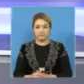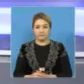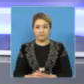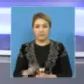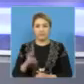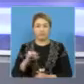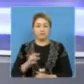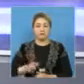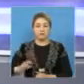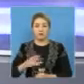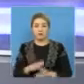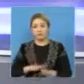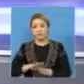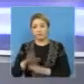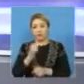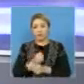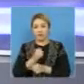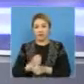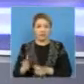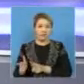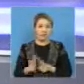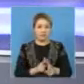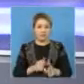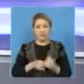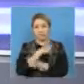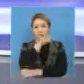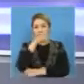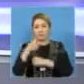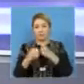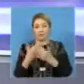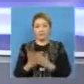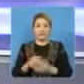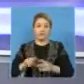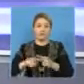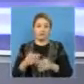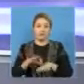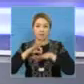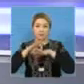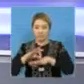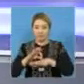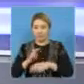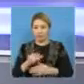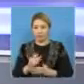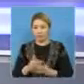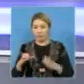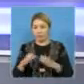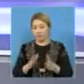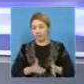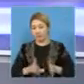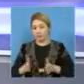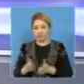В Мугалжарском районе полным ходом идет заготовка материалов и мобилизация техники для проведения реконструкции участка